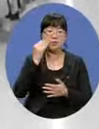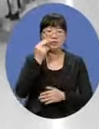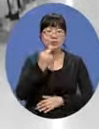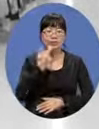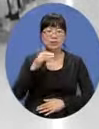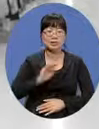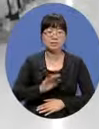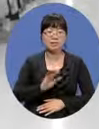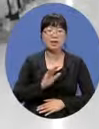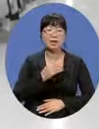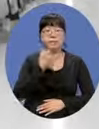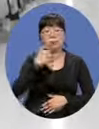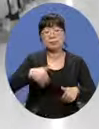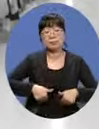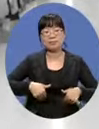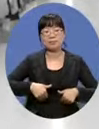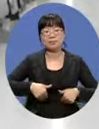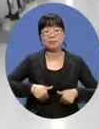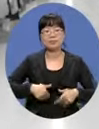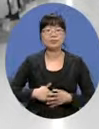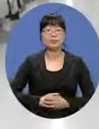않지만 필요하다.